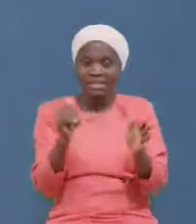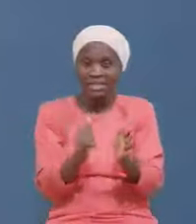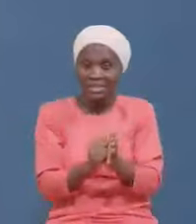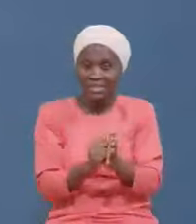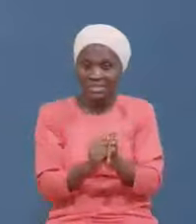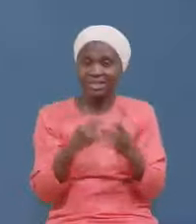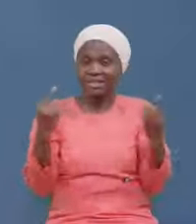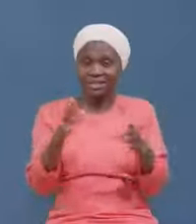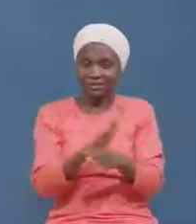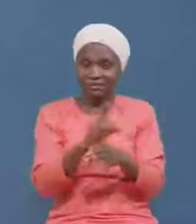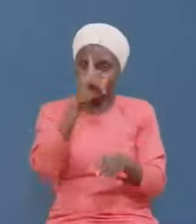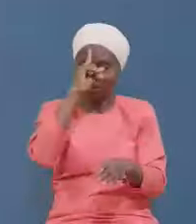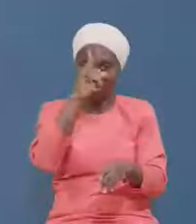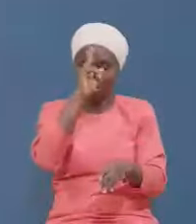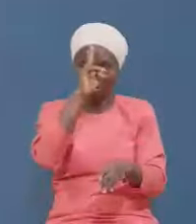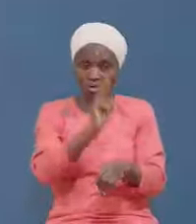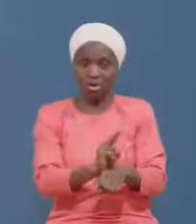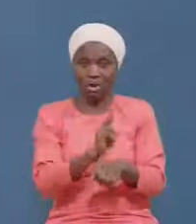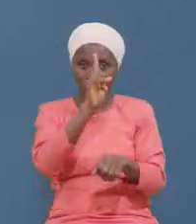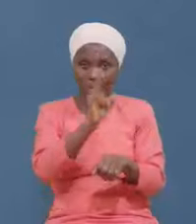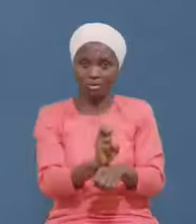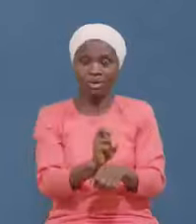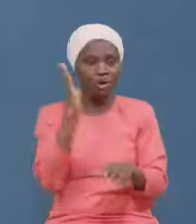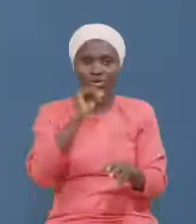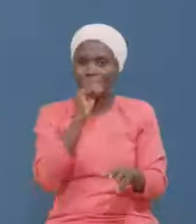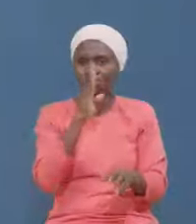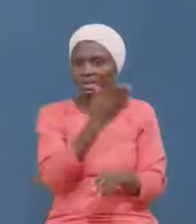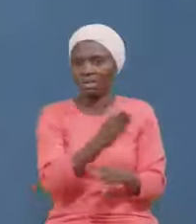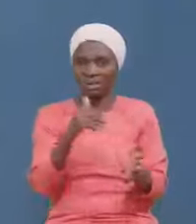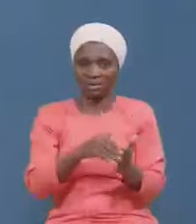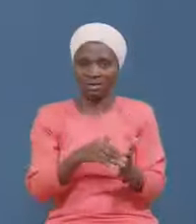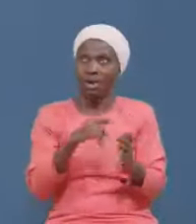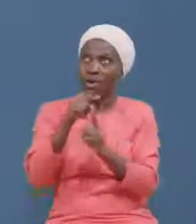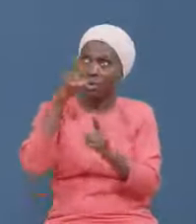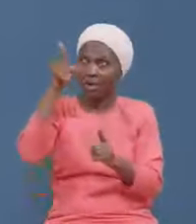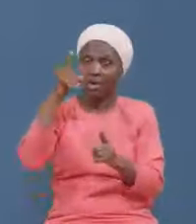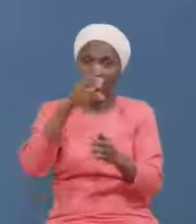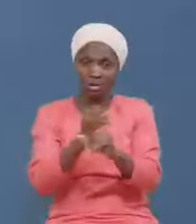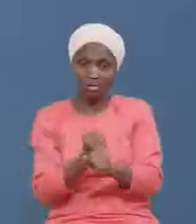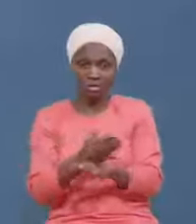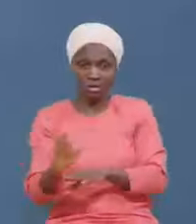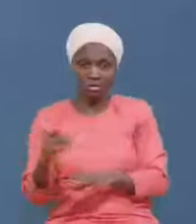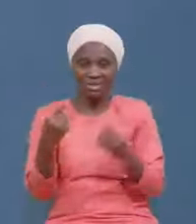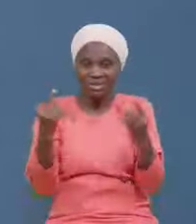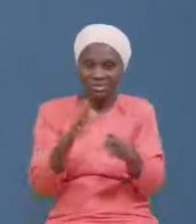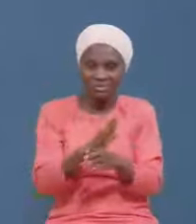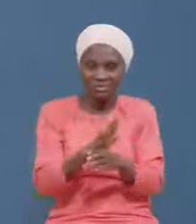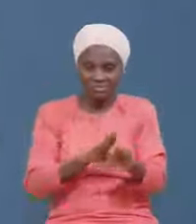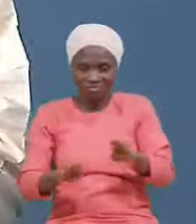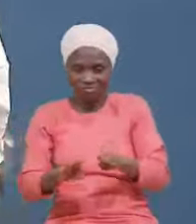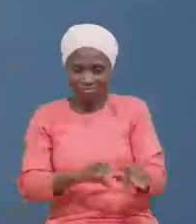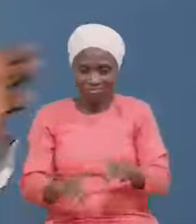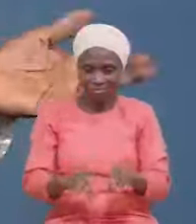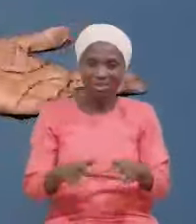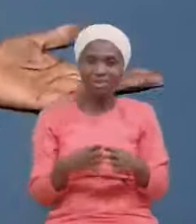there again. ఇక పాప బలవాడు మరలా అక్కడ ఉండదు. When he takes away the sinful action, ఆయొక్క పాపపు